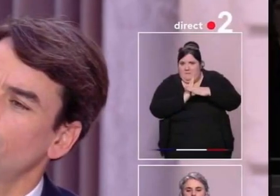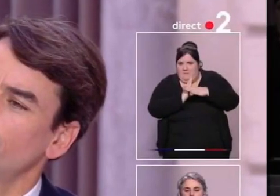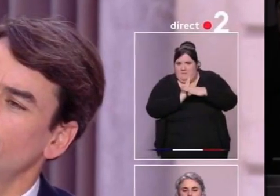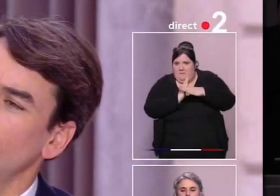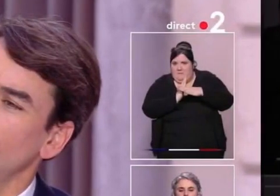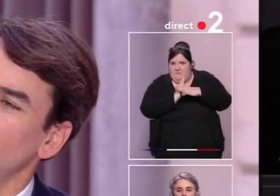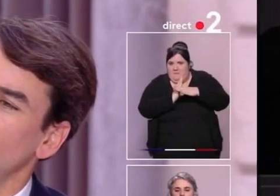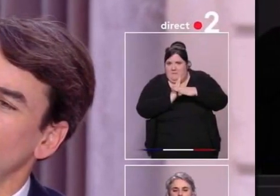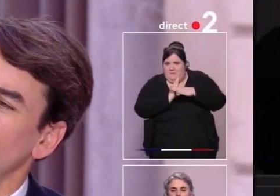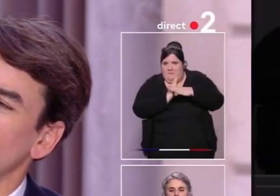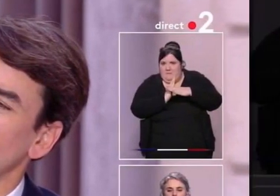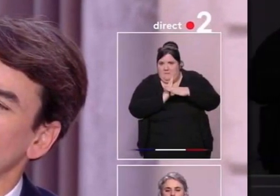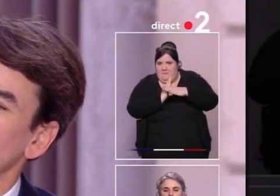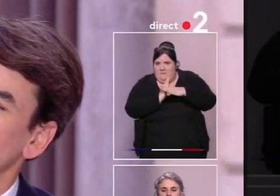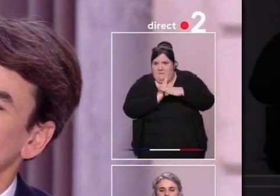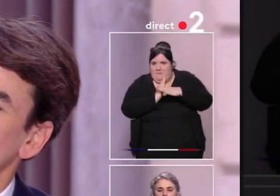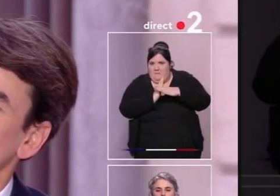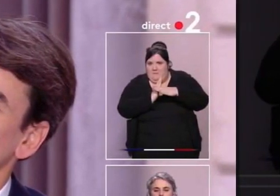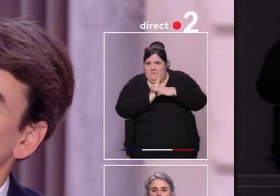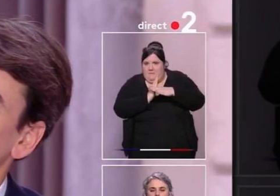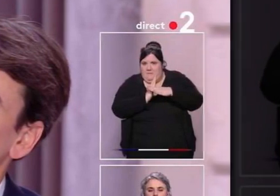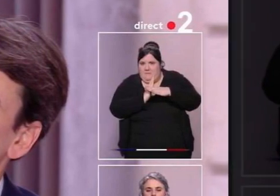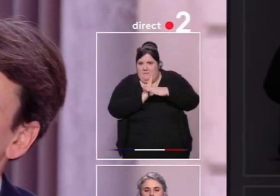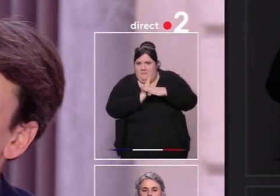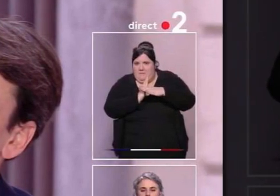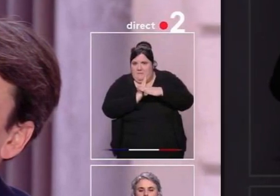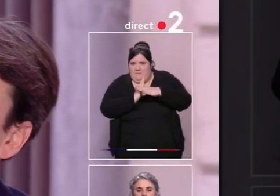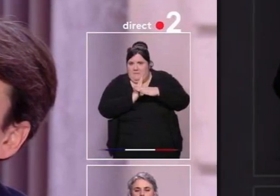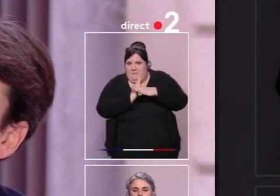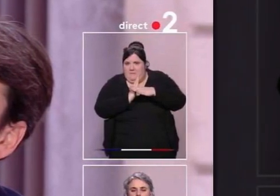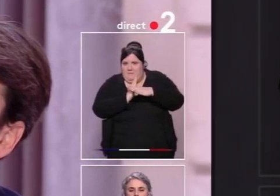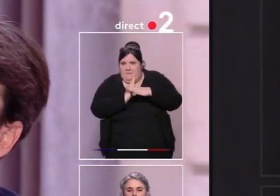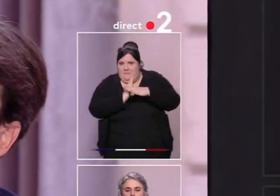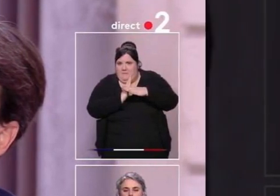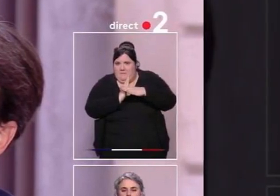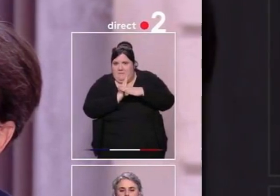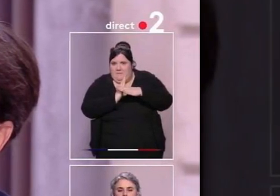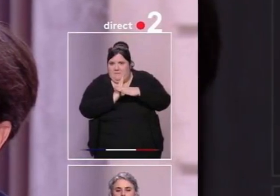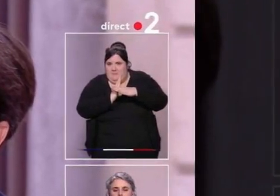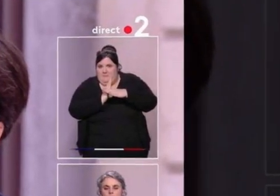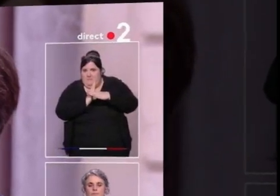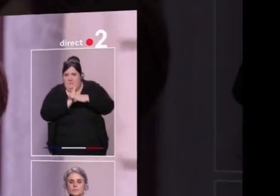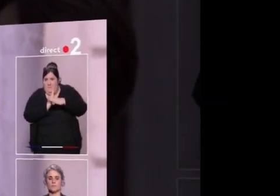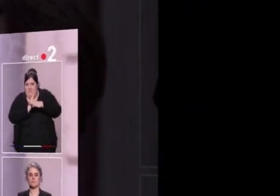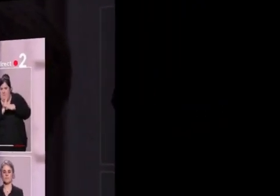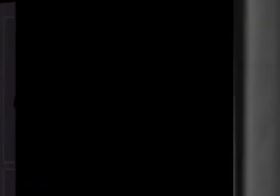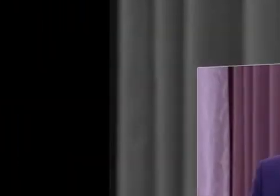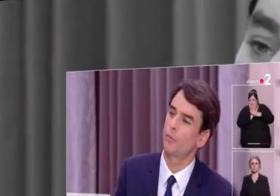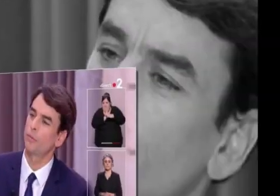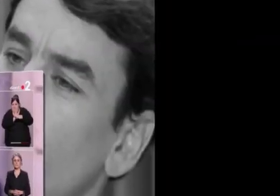Marie-Sophie Lacaro et Julianne Bugier se sont en effet régulièrement coupé la parole pour interroger Emmanuel Macron.